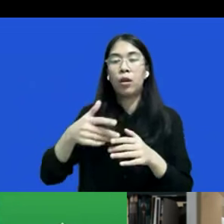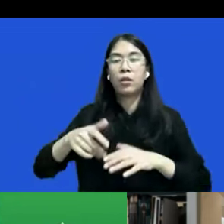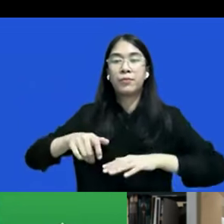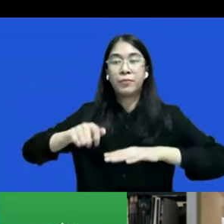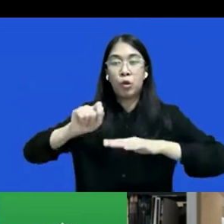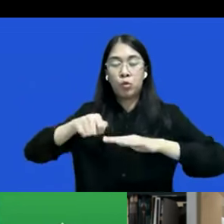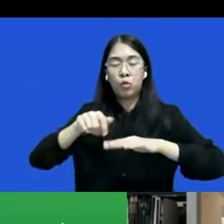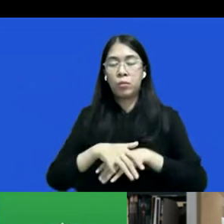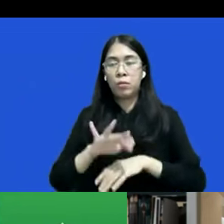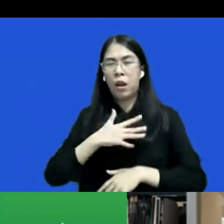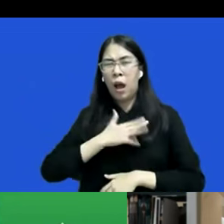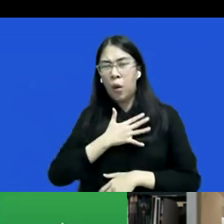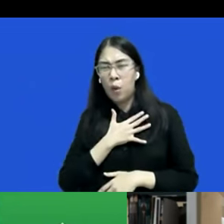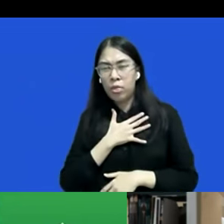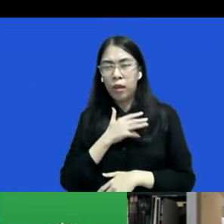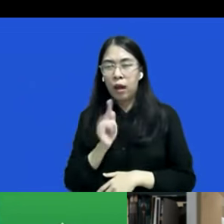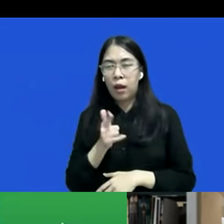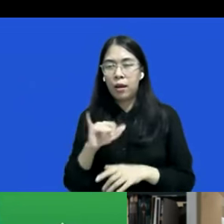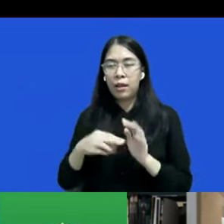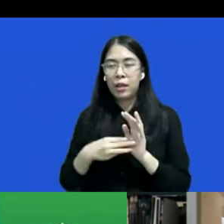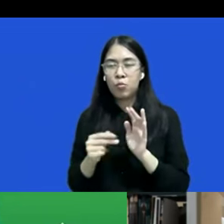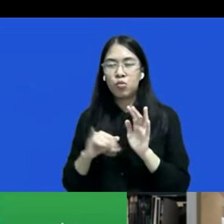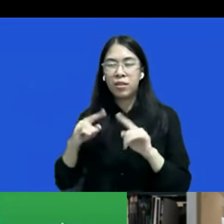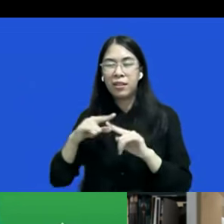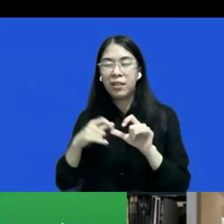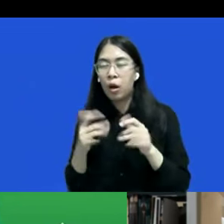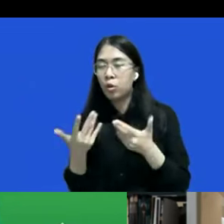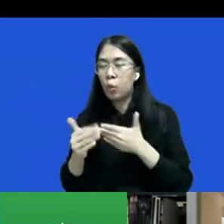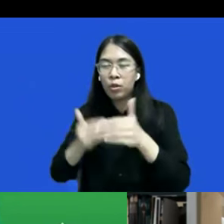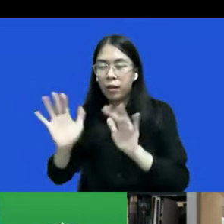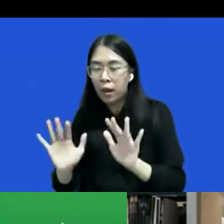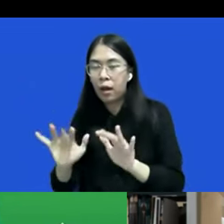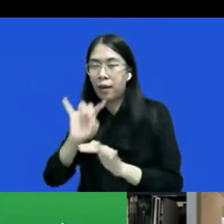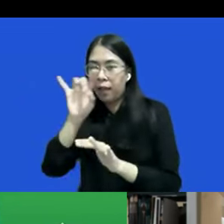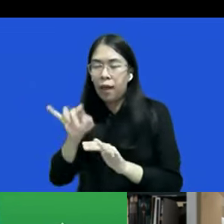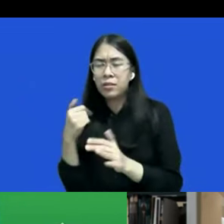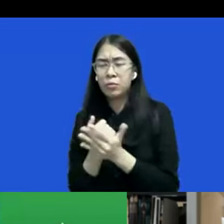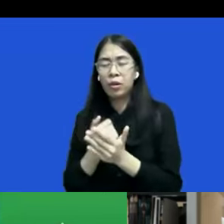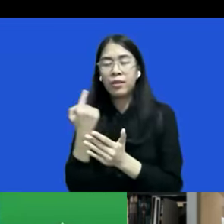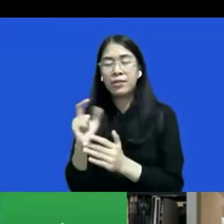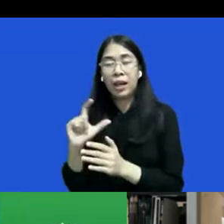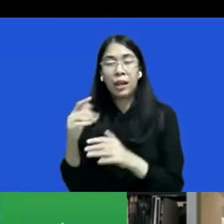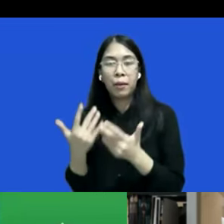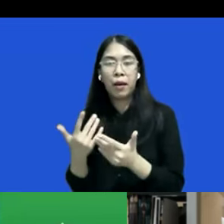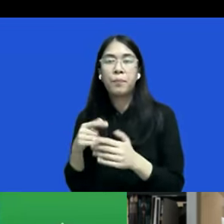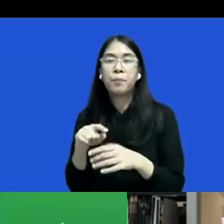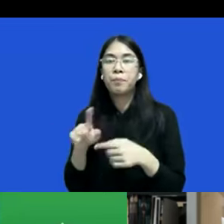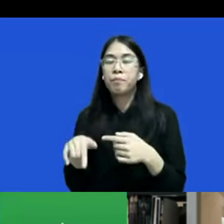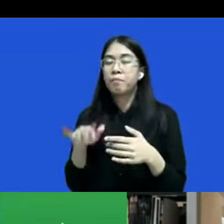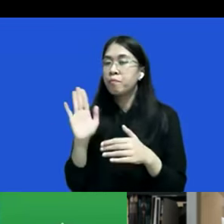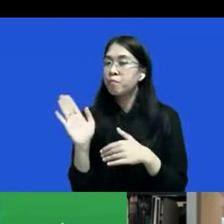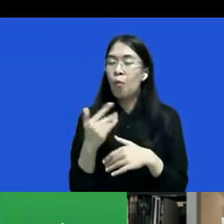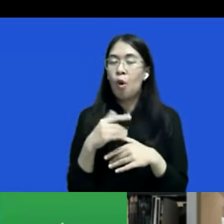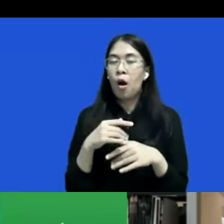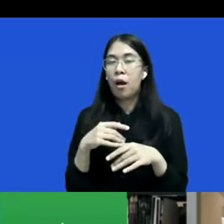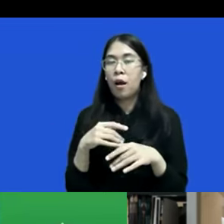ada kekhawatiran itu akan ada impunitas misalnya atau tidak diproses segala macam, ya kita sebenarnya bisa mengakali dengan satu, pastikan semua laporan